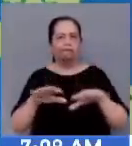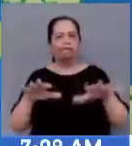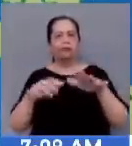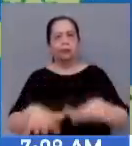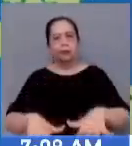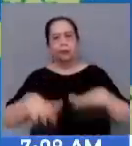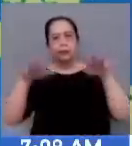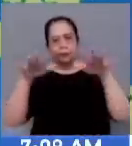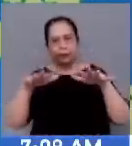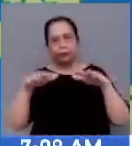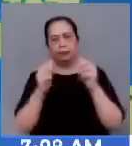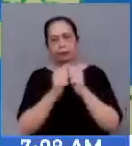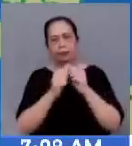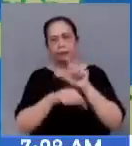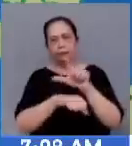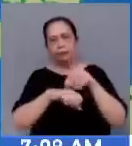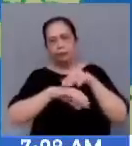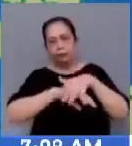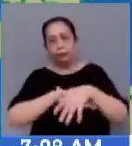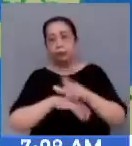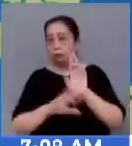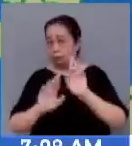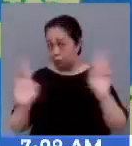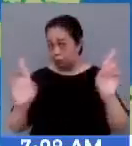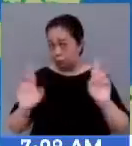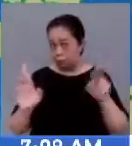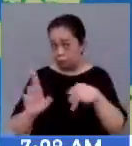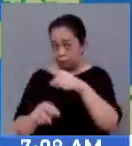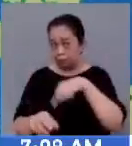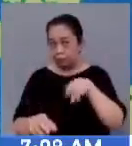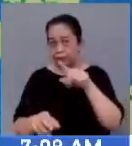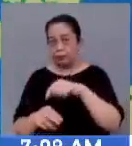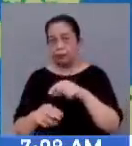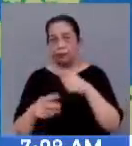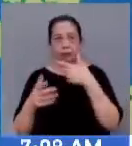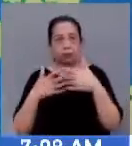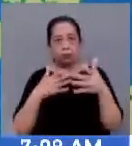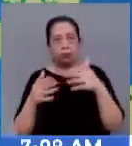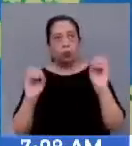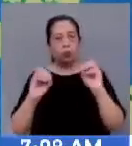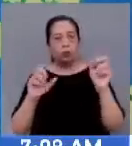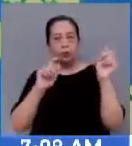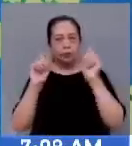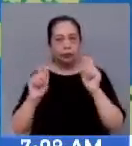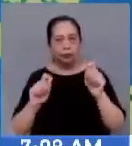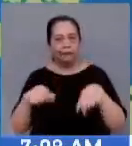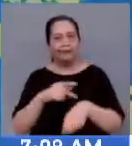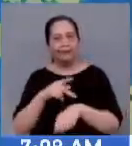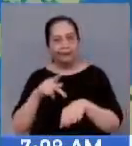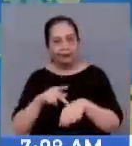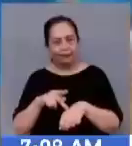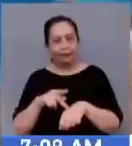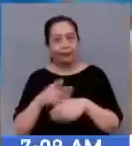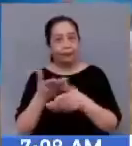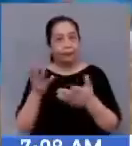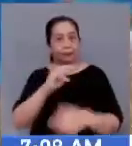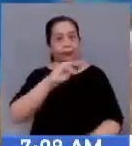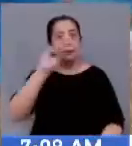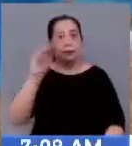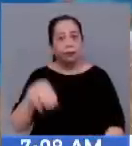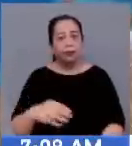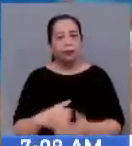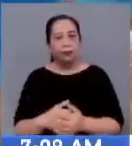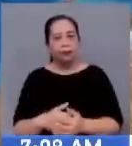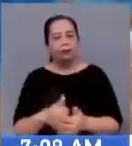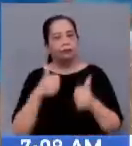yung pagguho ng lupa. Kaya dapat maging I am ready kahit wala tayong bagyo dito sa ating bansa. Sa mga taga Metro Manila, maayos o